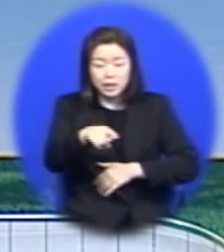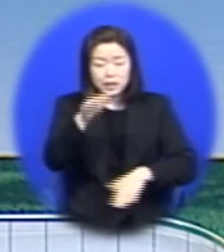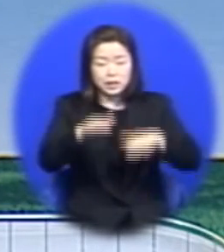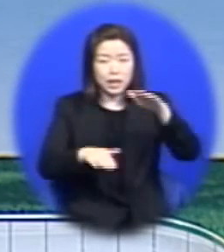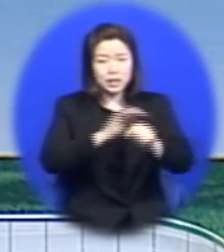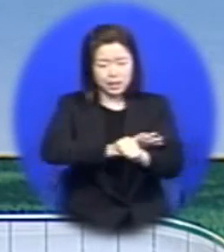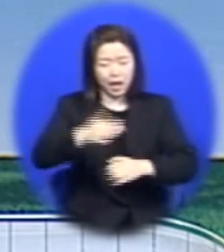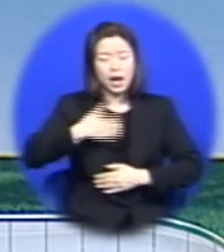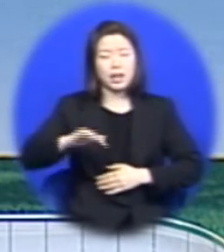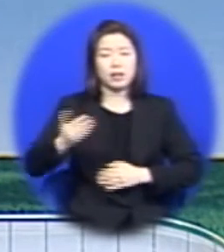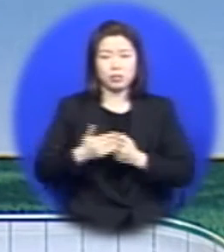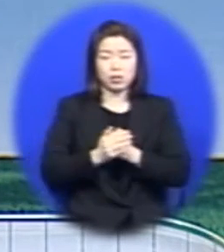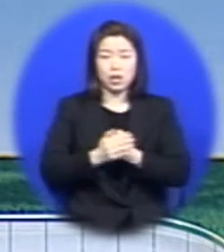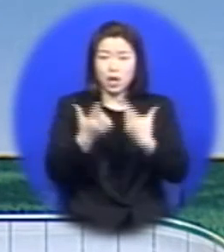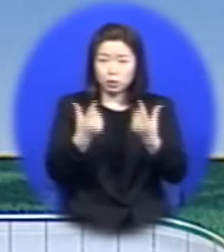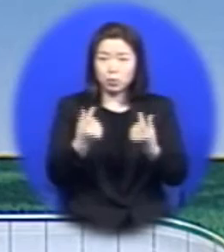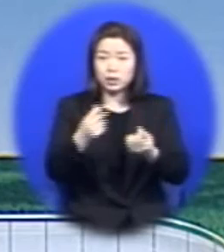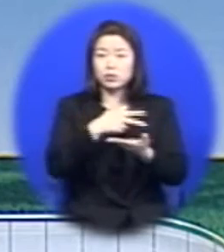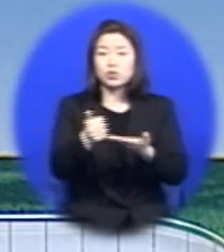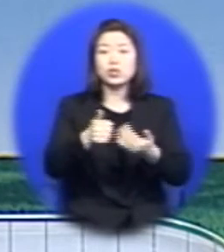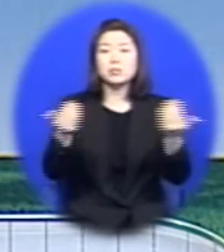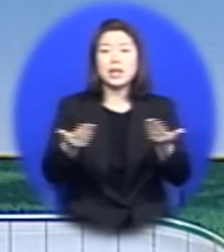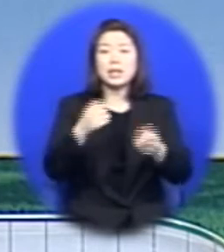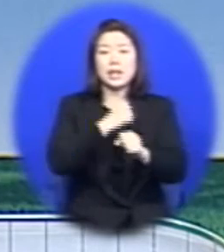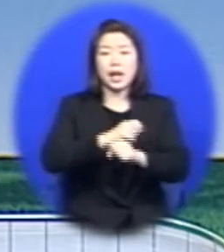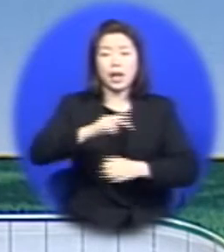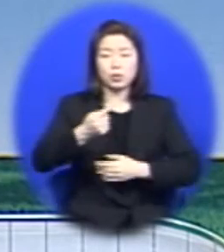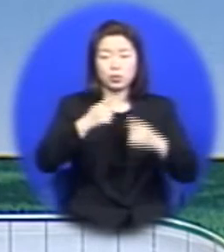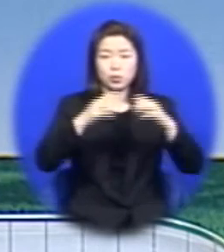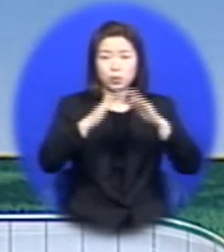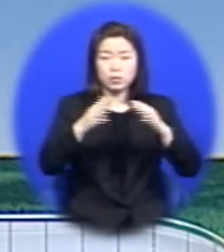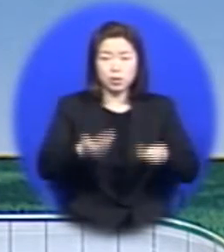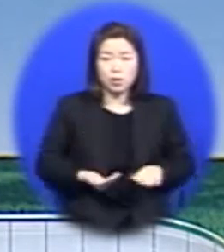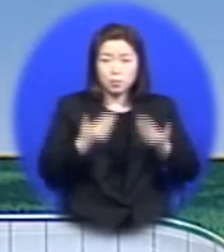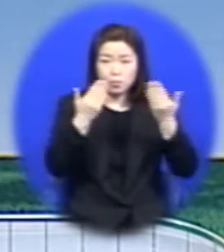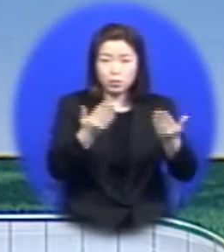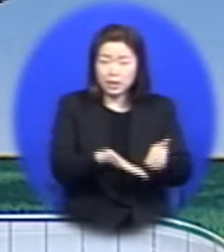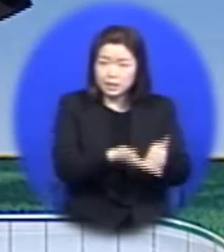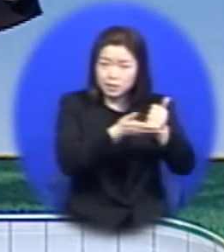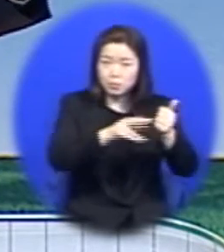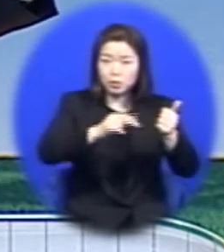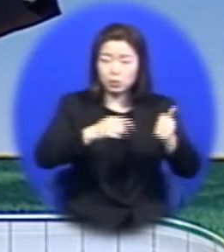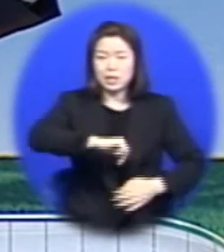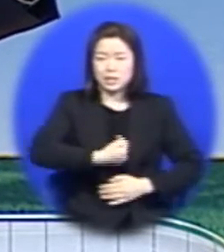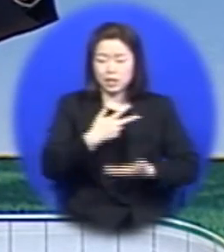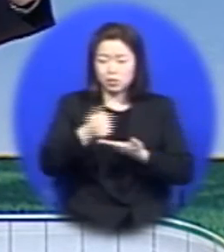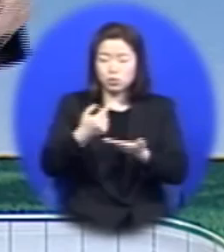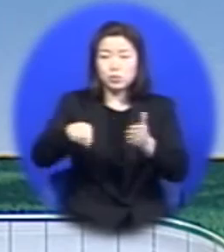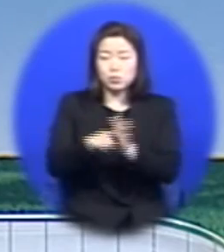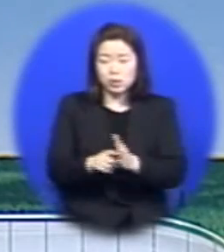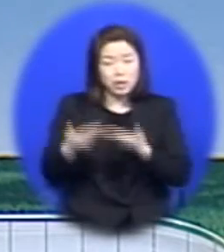됩니다. 똑같은 주의 일을 해도 교회에서 봉사하고 섬겨도 자기가 주님을 위해서 일하는 사람이